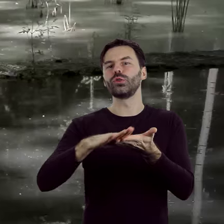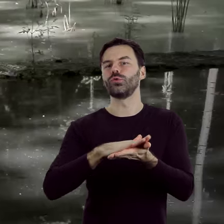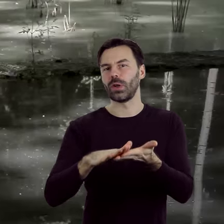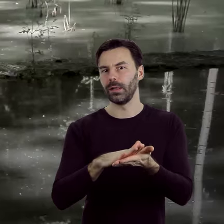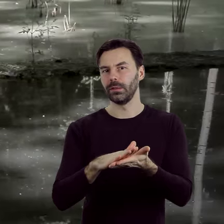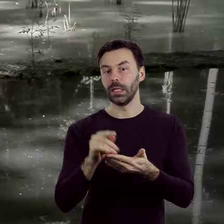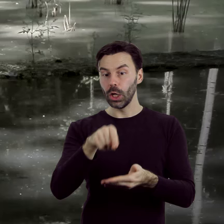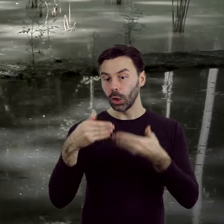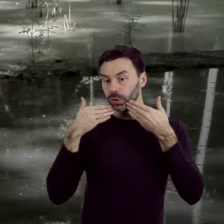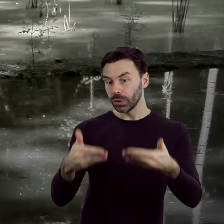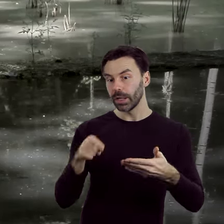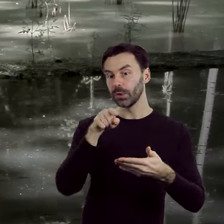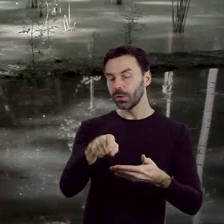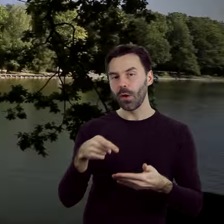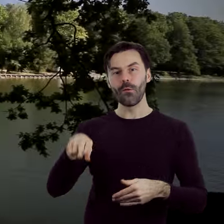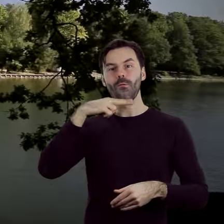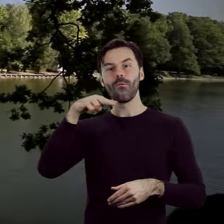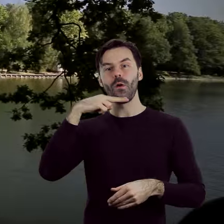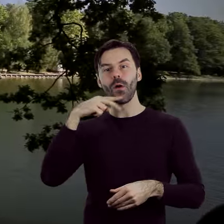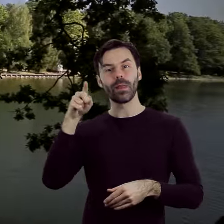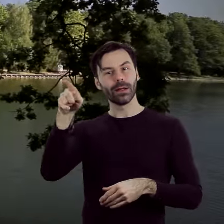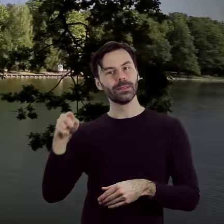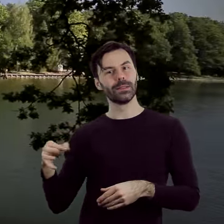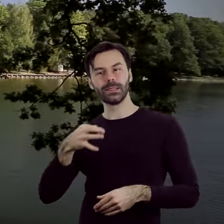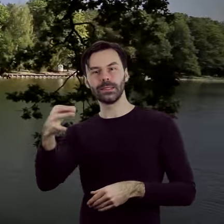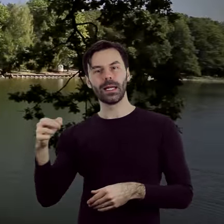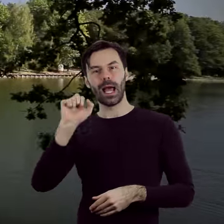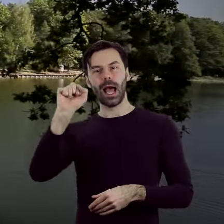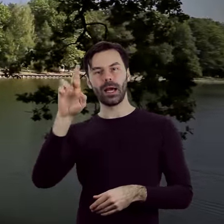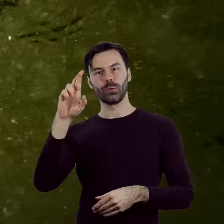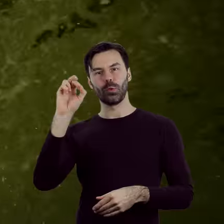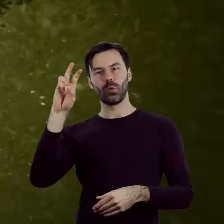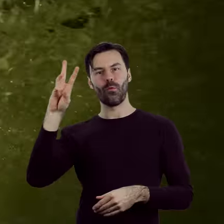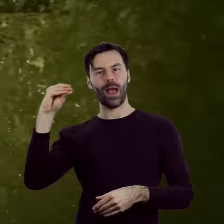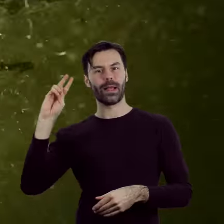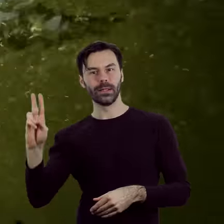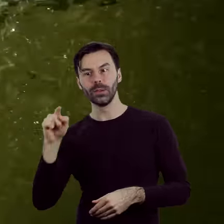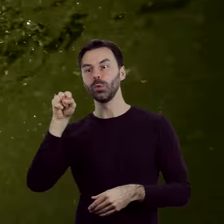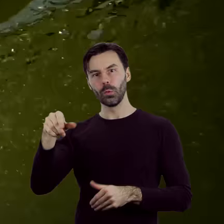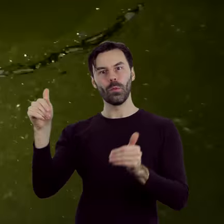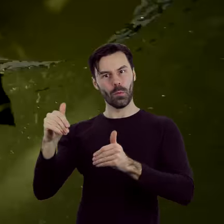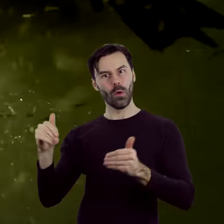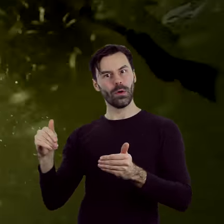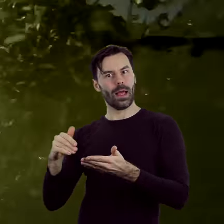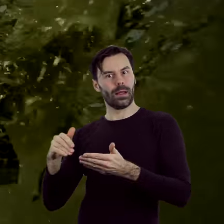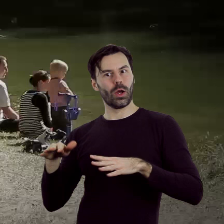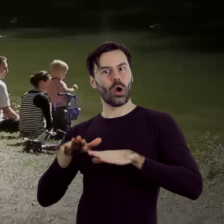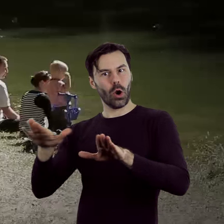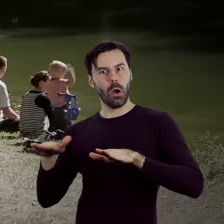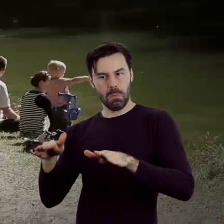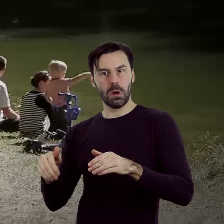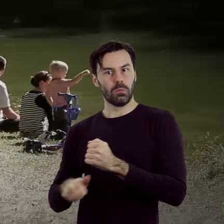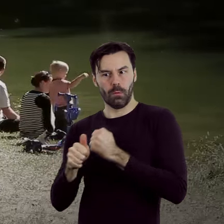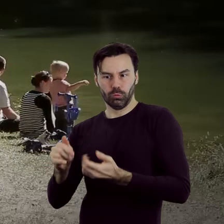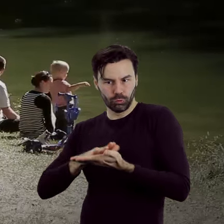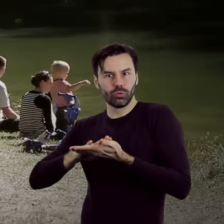wodę. Dzięki temu wody stawów w pobliskim Arturówku są dużo czystsze niż kiedyś i w najsłynniejszym